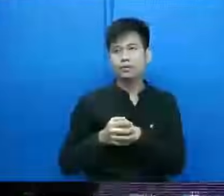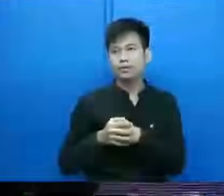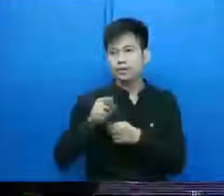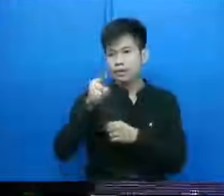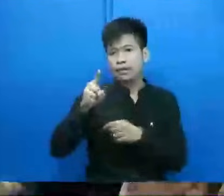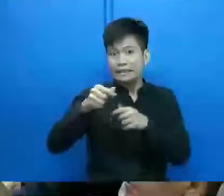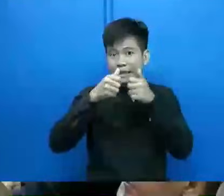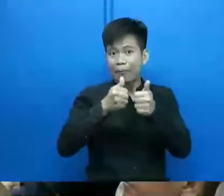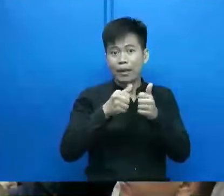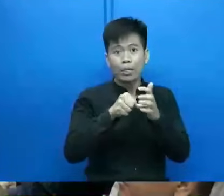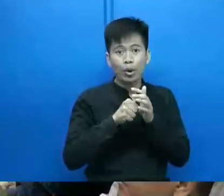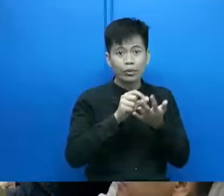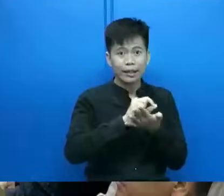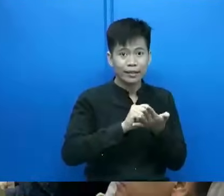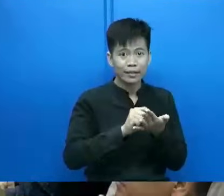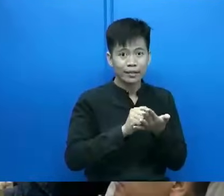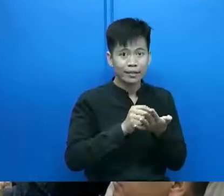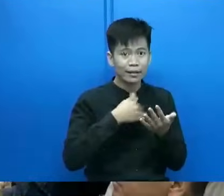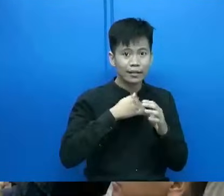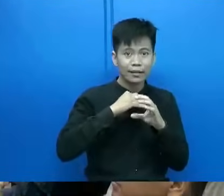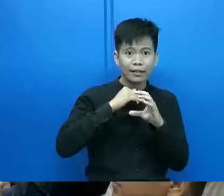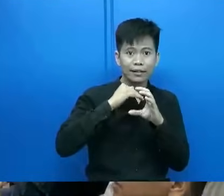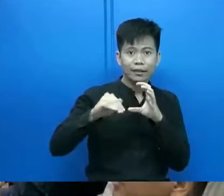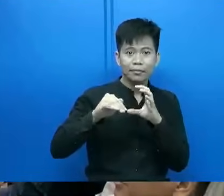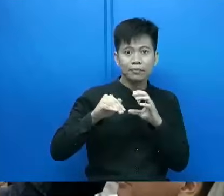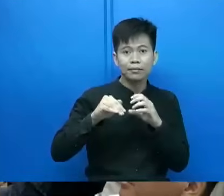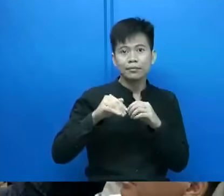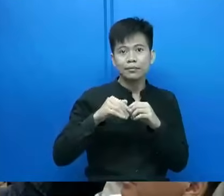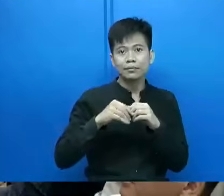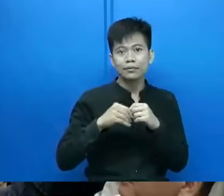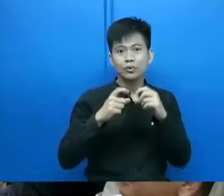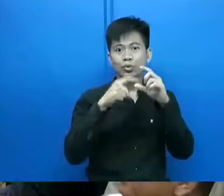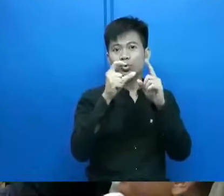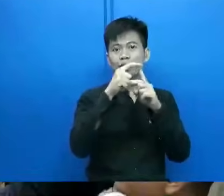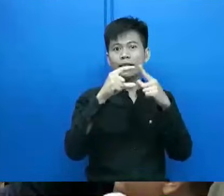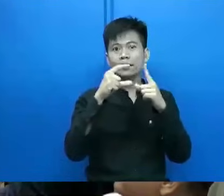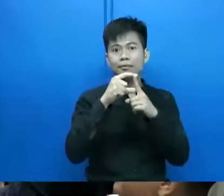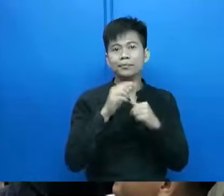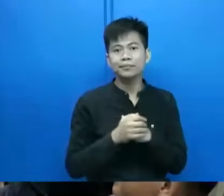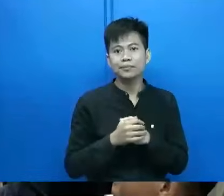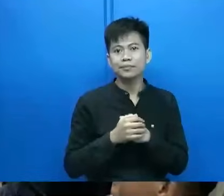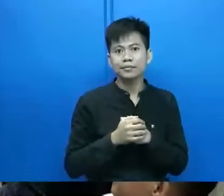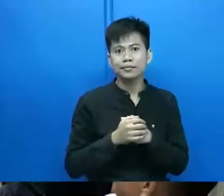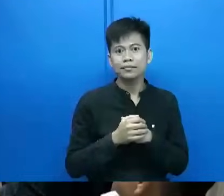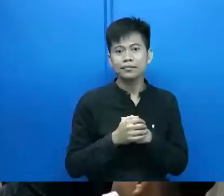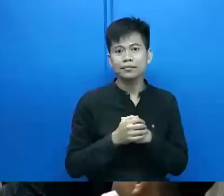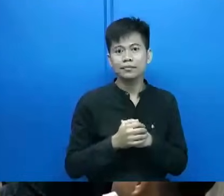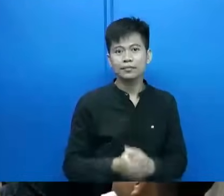Antum siapkan, tolong dicatat, saya kirimkan ke Sudan dua anak ini. Yang di bawah 10 juz, saya kirimkan untuk di